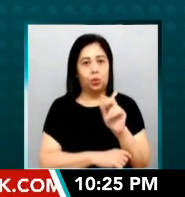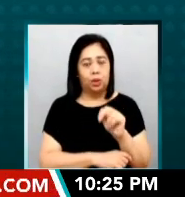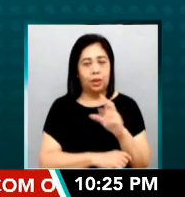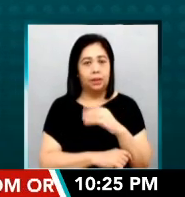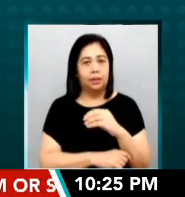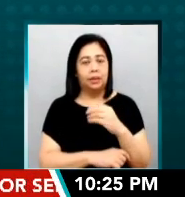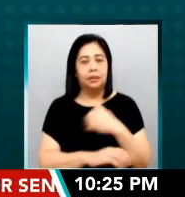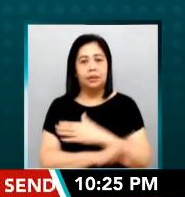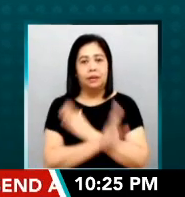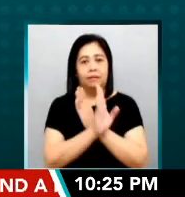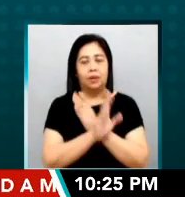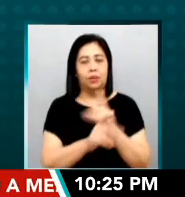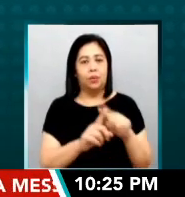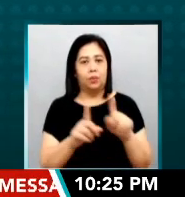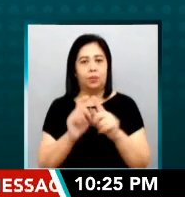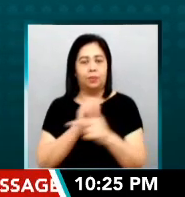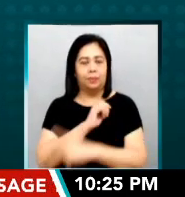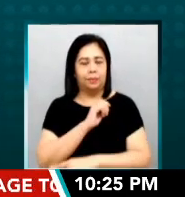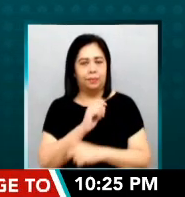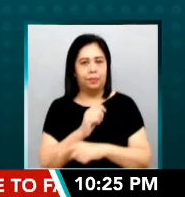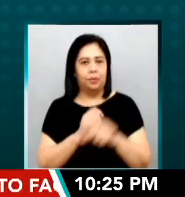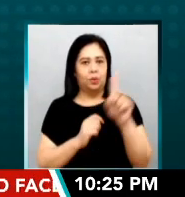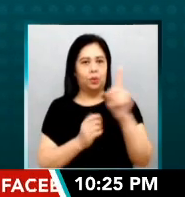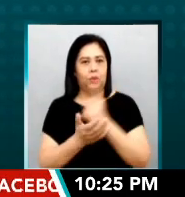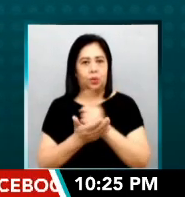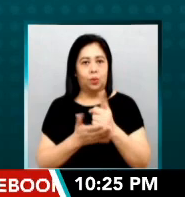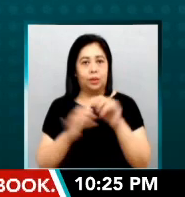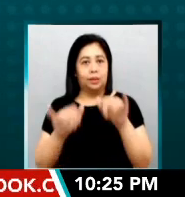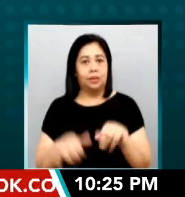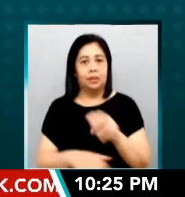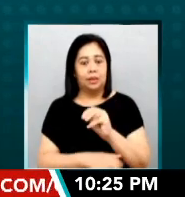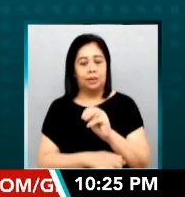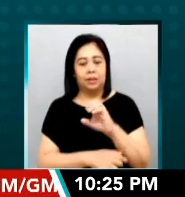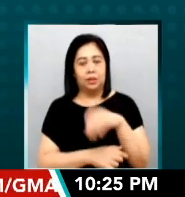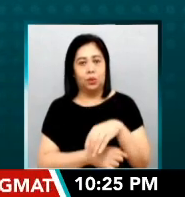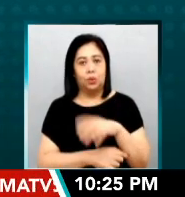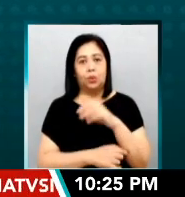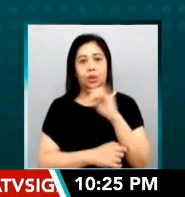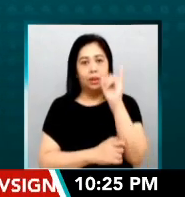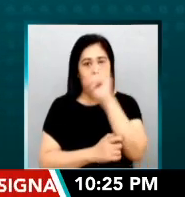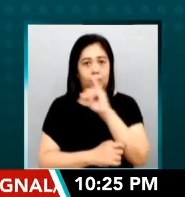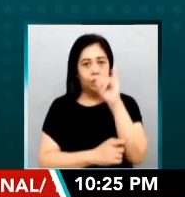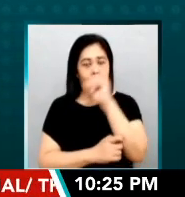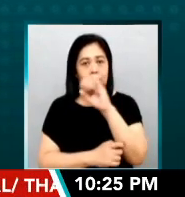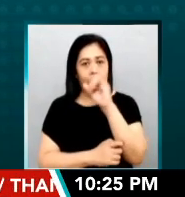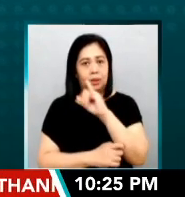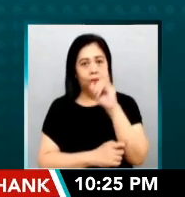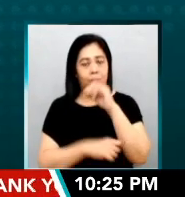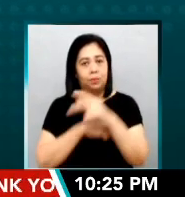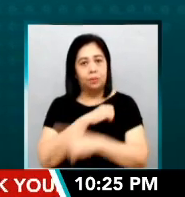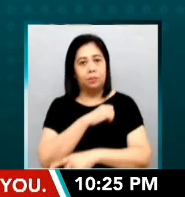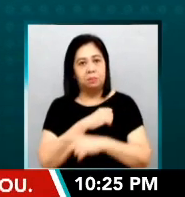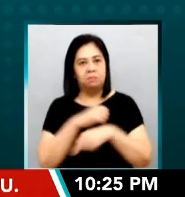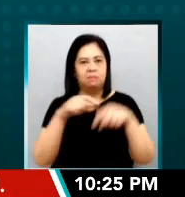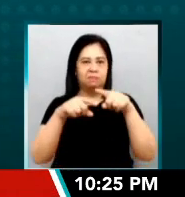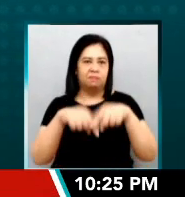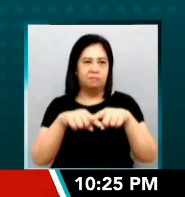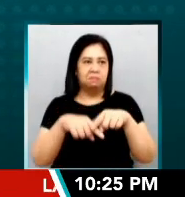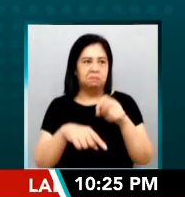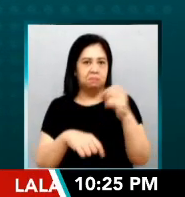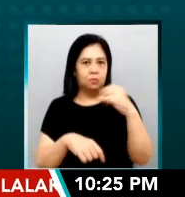Provinces. Isang linggong mananatili sa MECQ ang Iloilo City at Iloilo Province at depende sa mga numero sa July